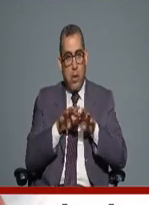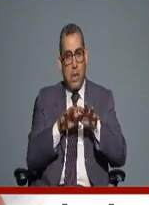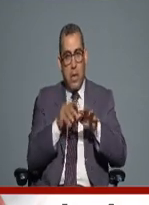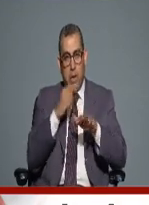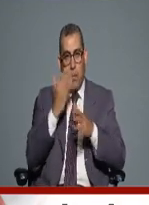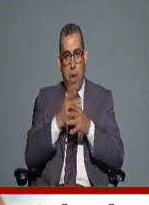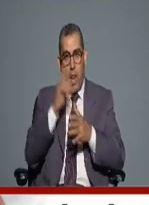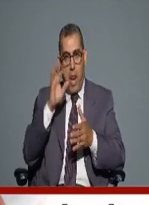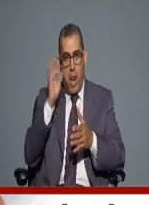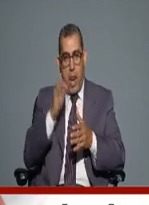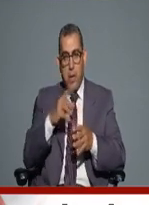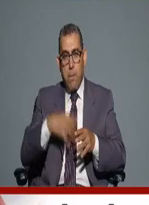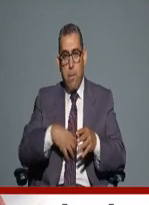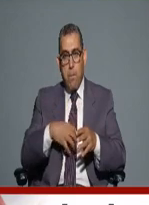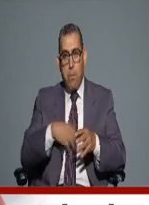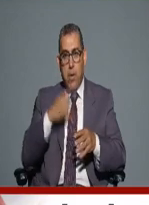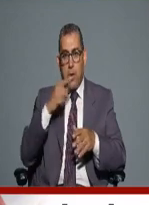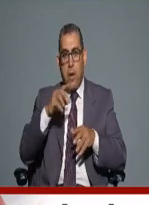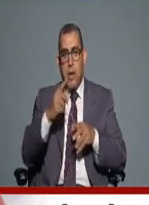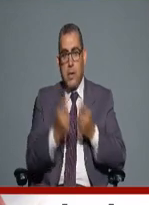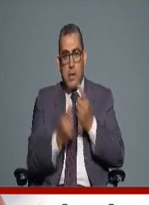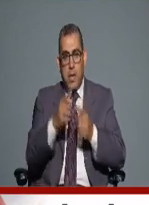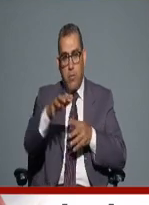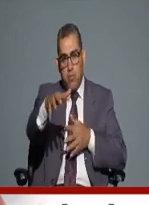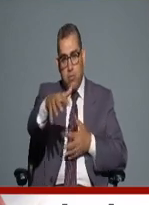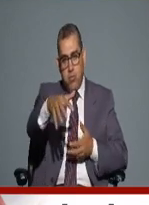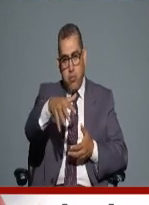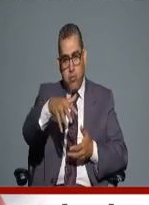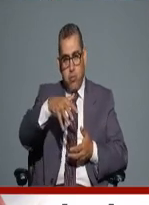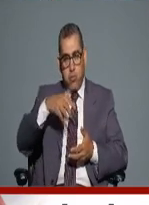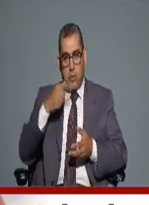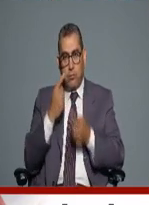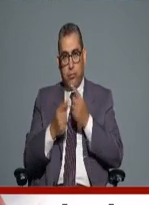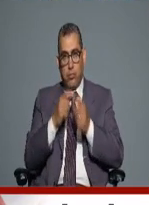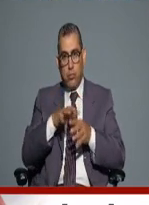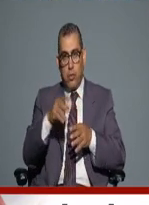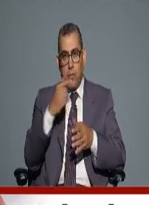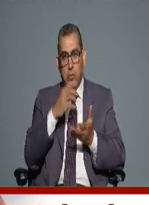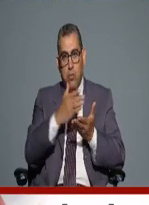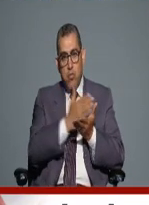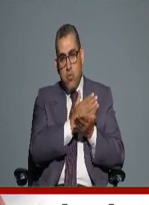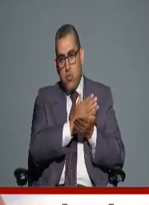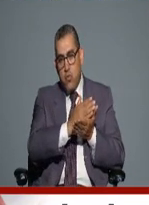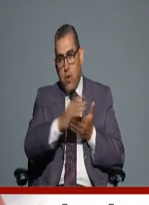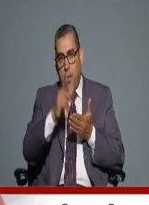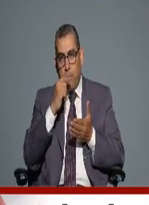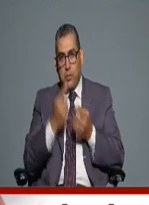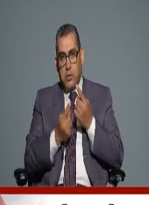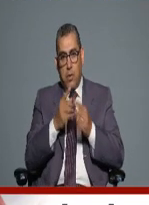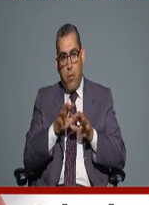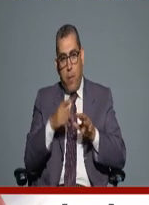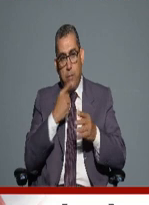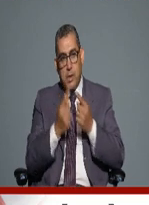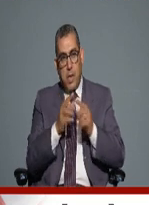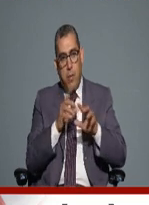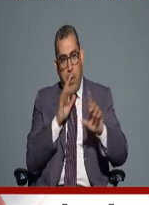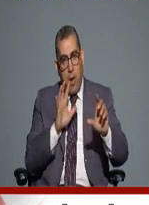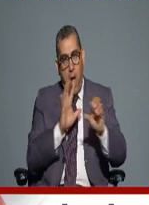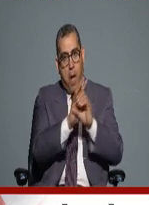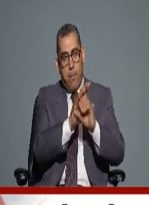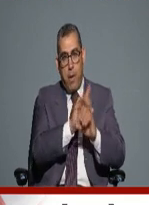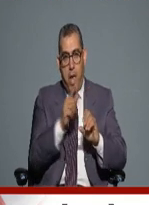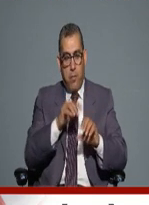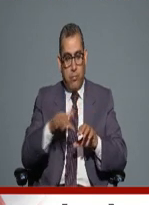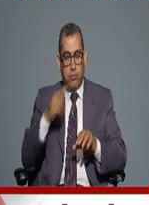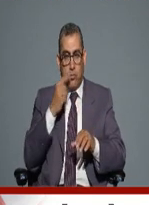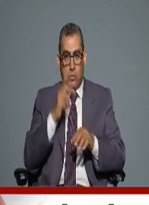بنعمل مكنات تنظيف الأعشاب وكمان زي سكرين أو مصفى لمنع وصولها للمحطات. وهنا